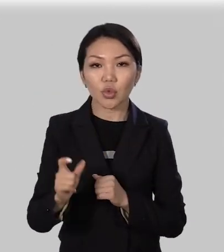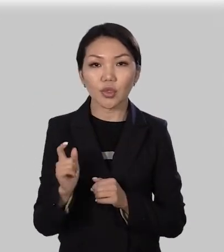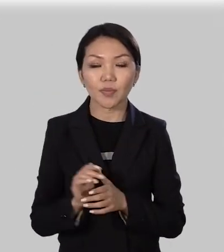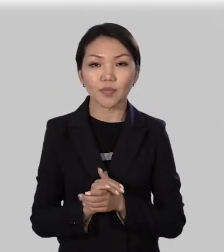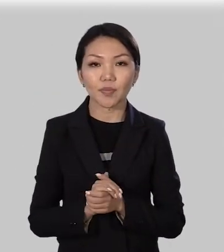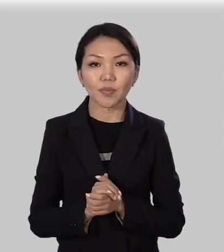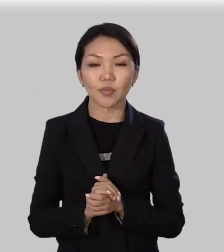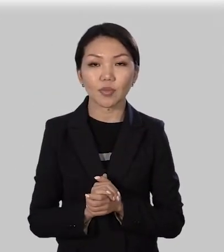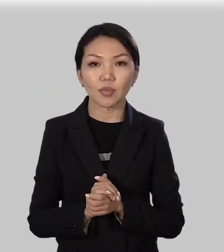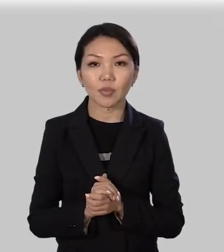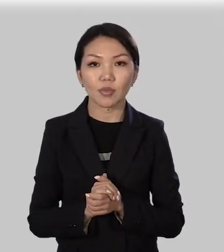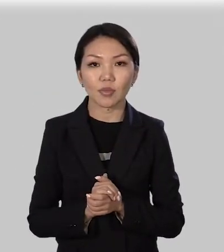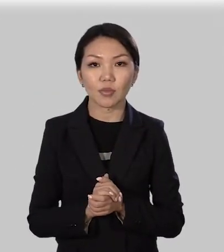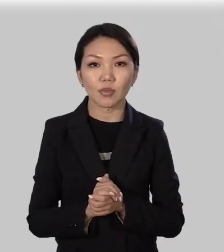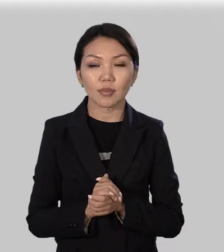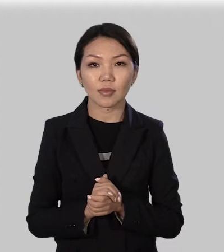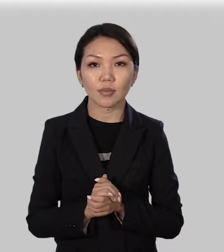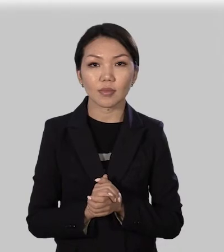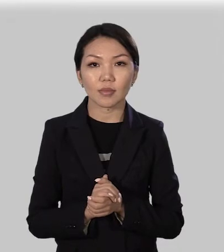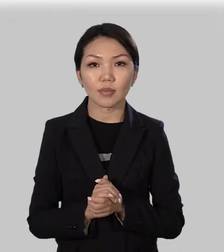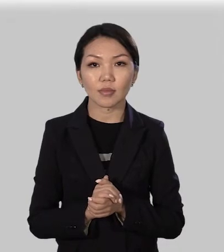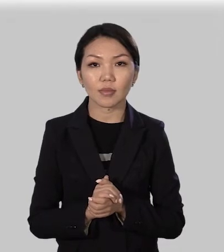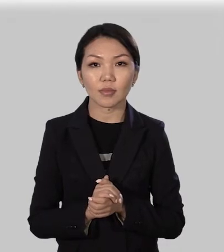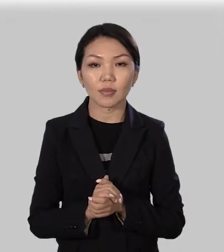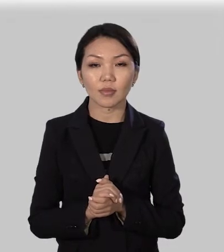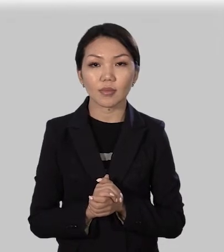он больше оставляет для мыслей, чем для глаз.